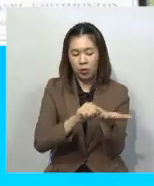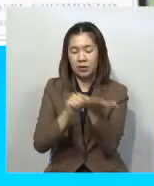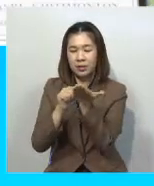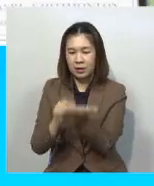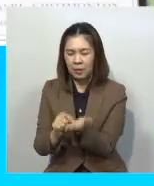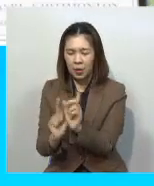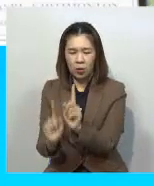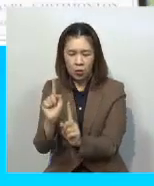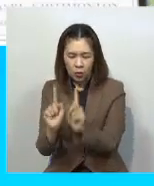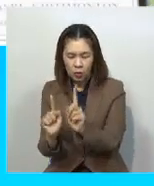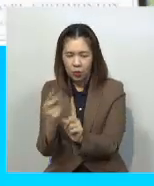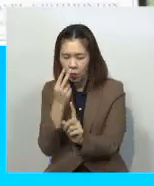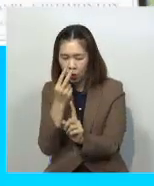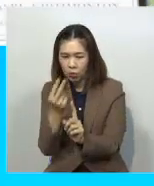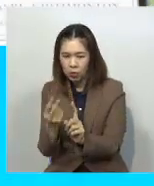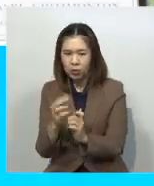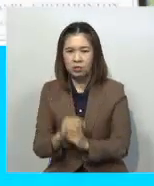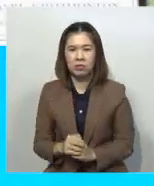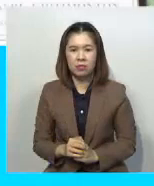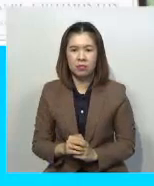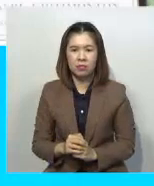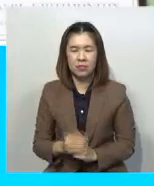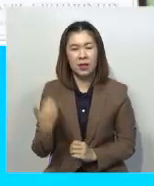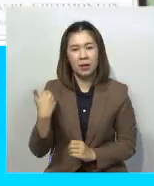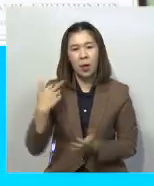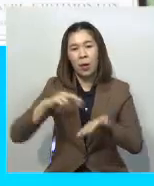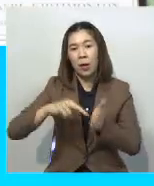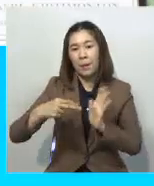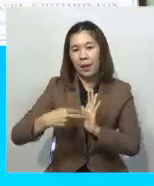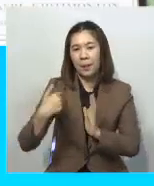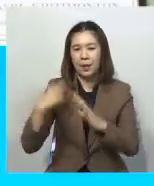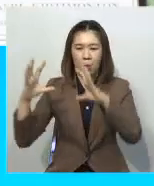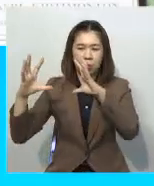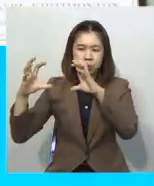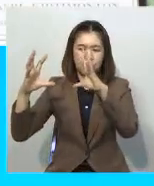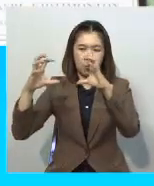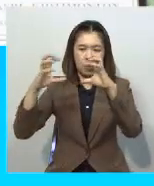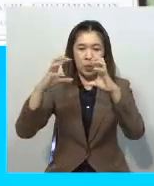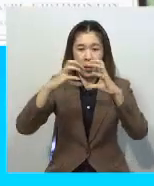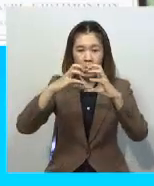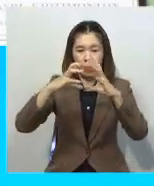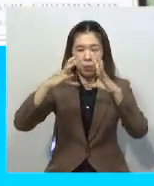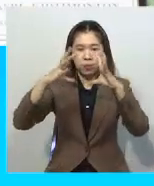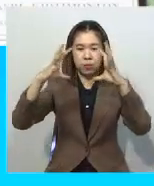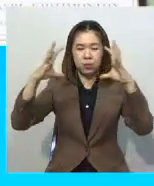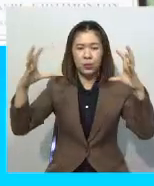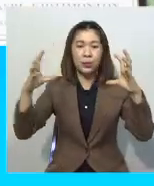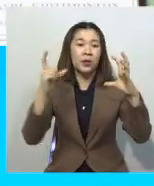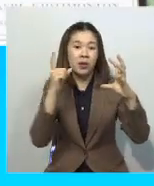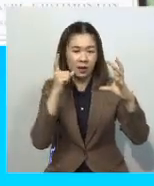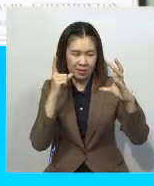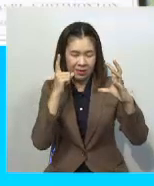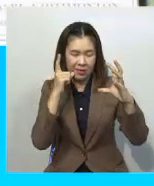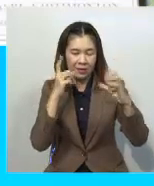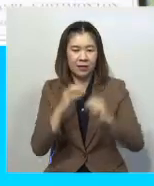นินการในลักษณะที่จะเป็นการที่จะไปเลี้ยงเมฆให้อ้วนถ้ามีเมฆอยู่หรือไม่หรือจะเป็นการที่จะขึ้นบินปฏิ